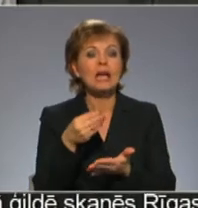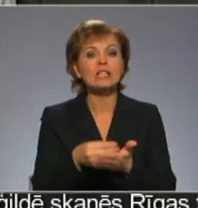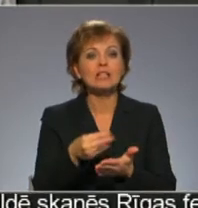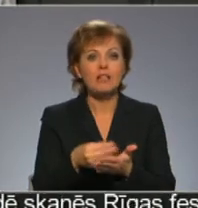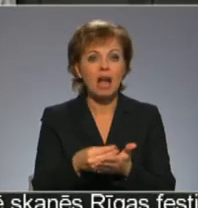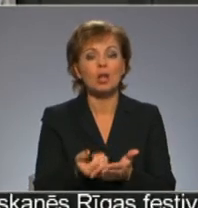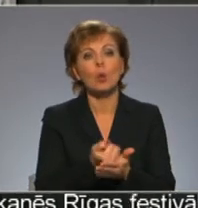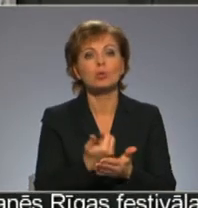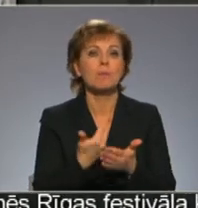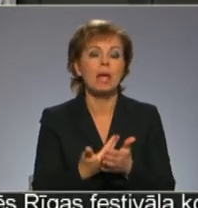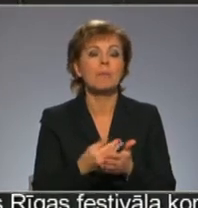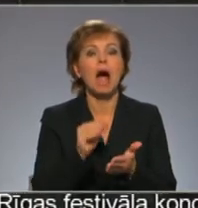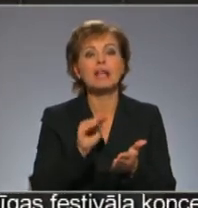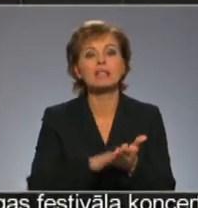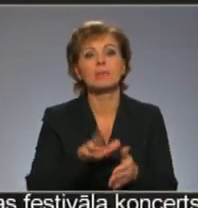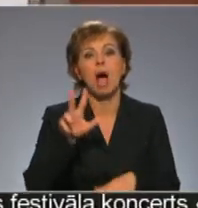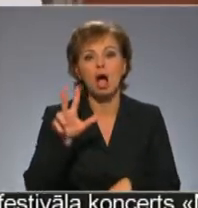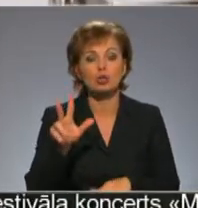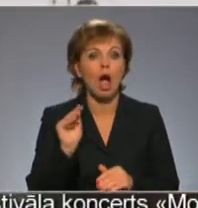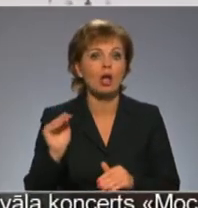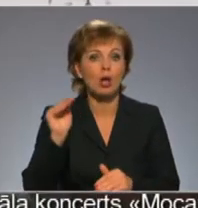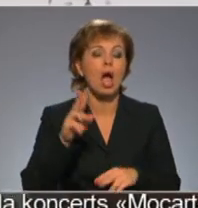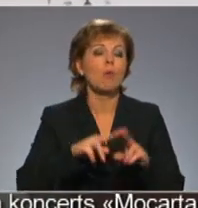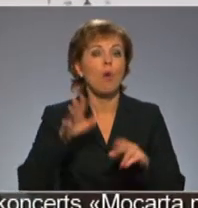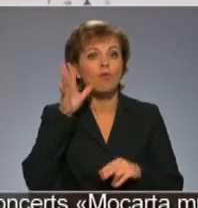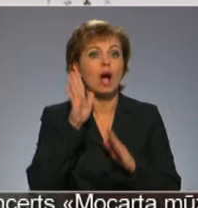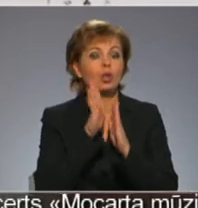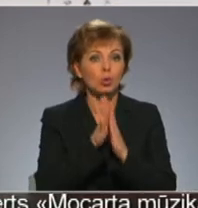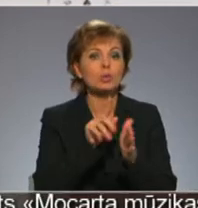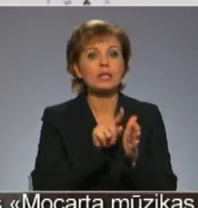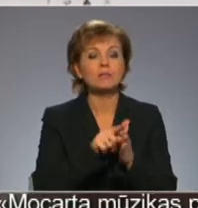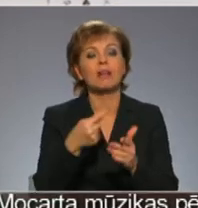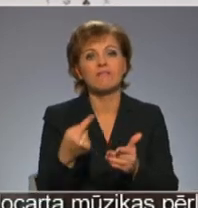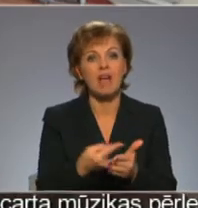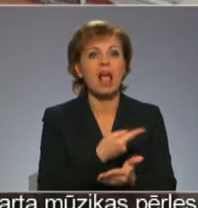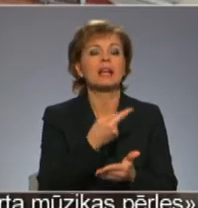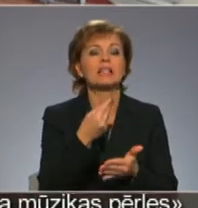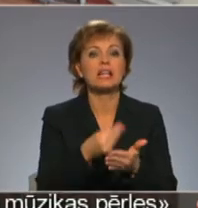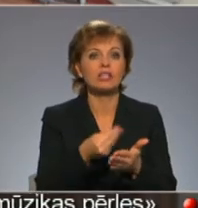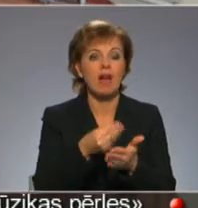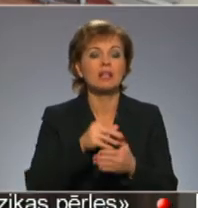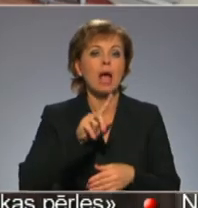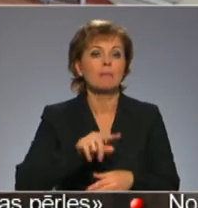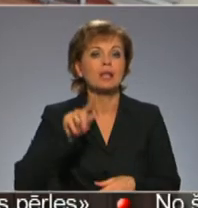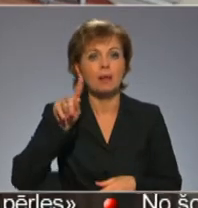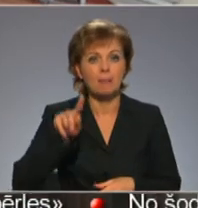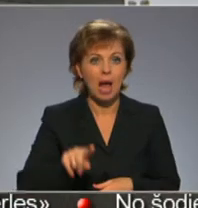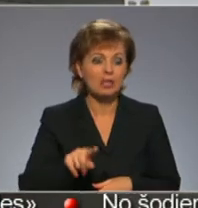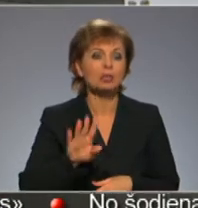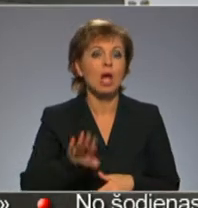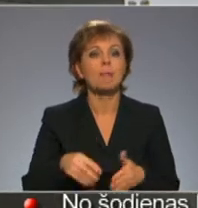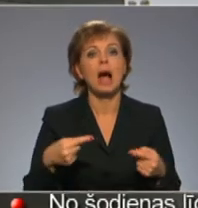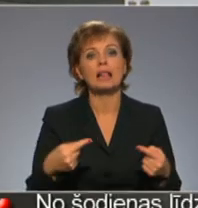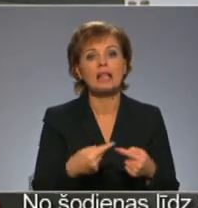vērtējumu 8 vai augstāku. Ja būvvalde lūgs, inspekcija gatava izvērtēšanu veikt vēlreiz. Tas varētu prasīt apmēram mēnesi, tomēr par